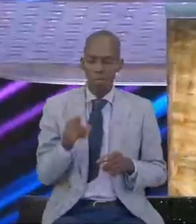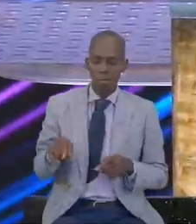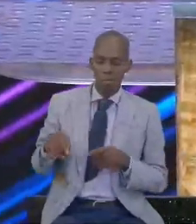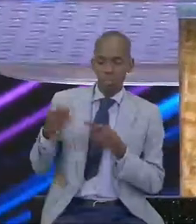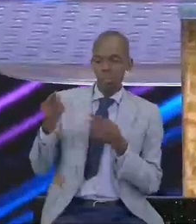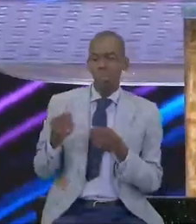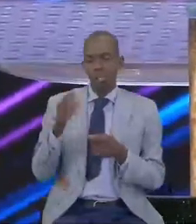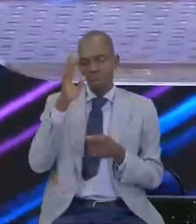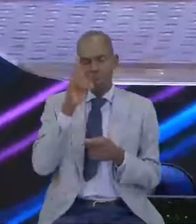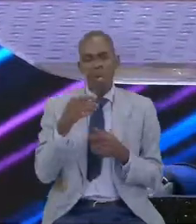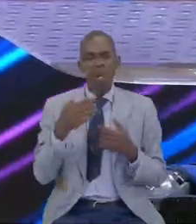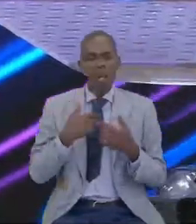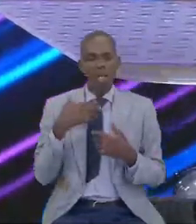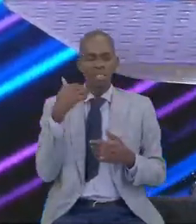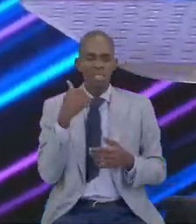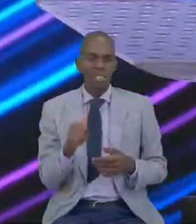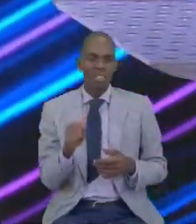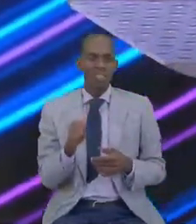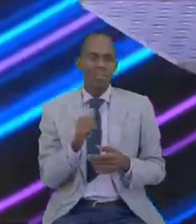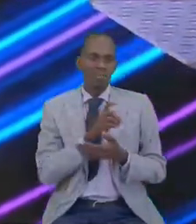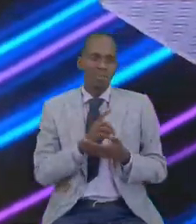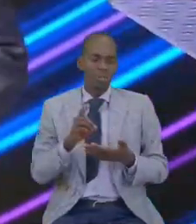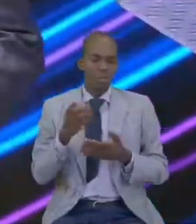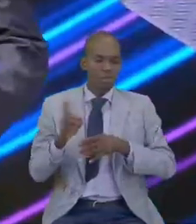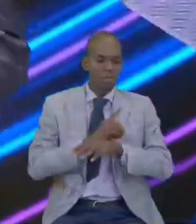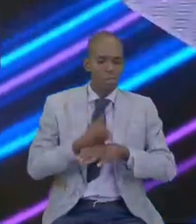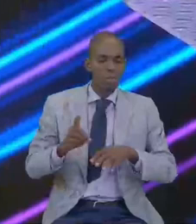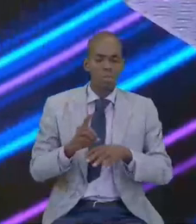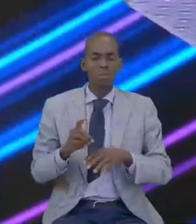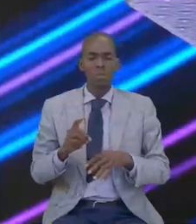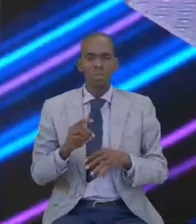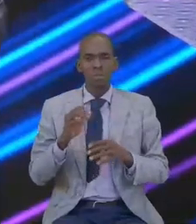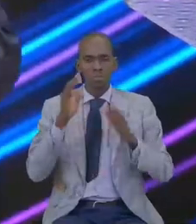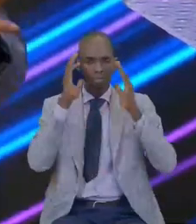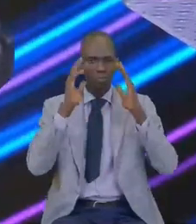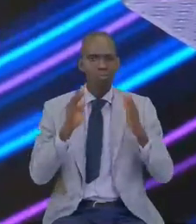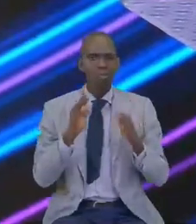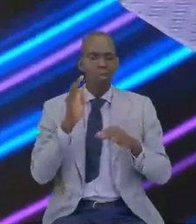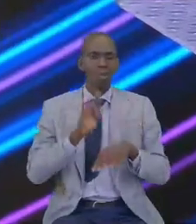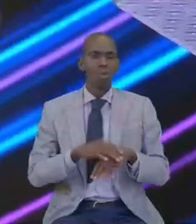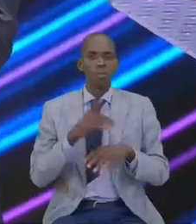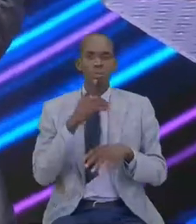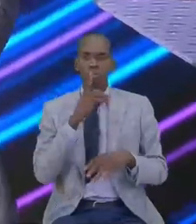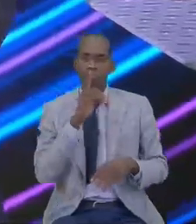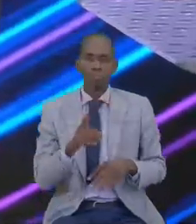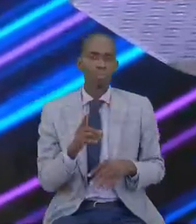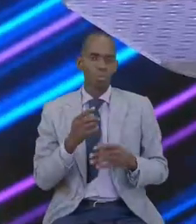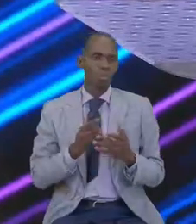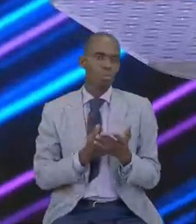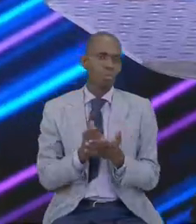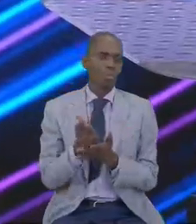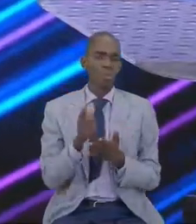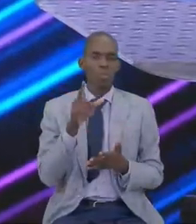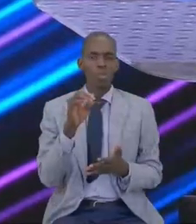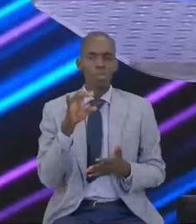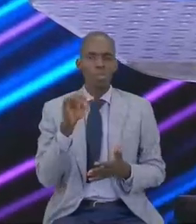disciplinée d'une loyauté non confinée. Sa loyauté au Seigneur n'était pas dictée par j'ai